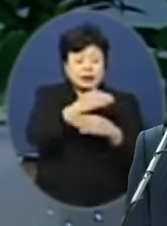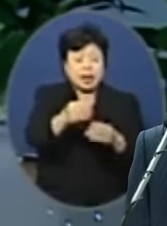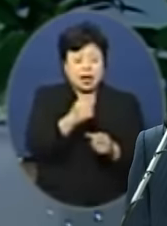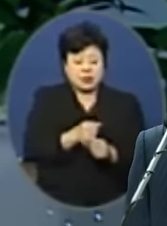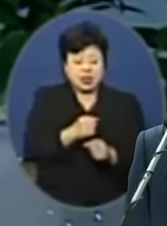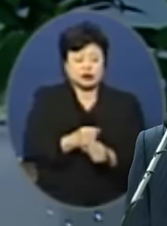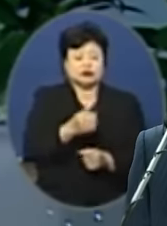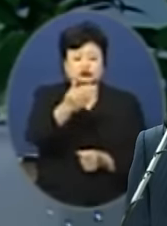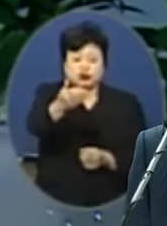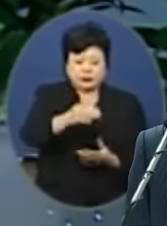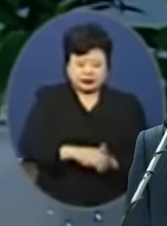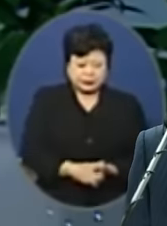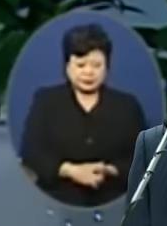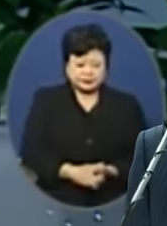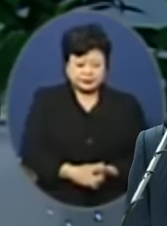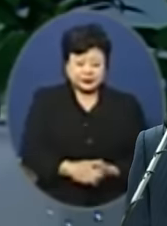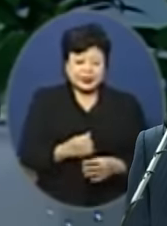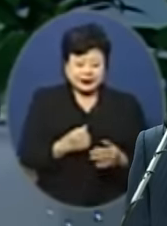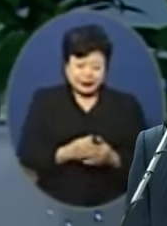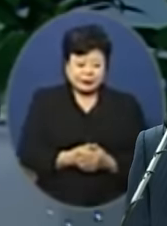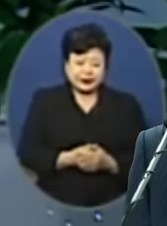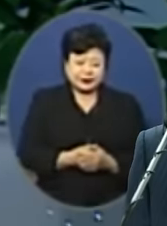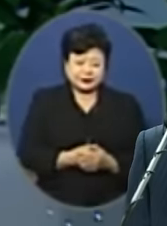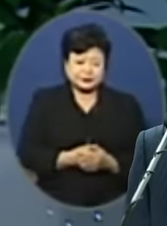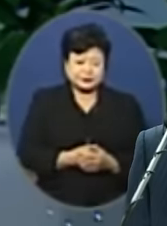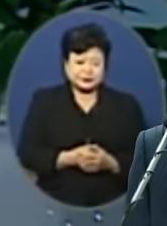마련해 주시는 것입니다. 그러므로 우리가